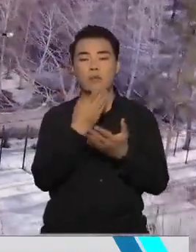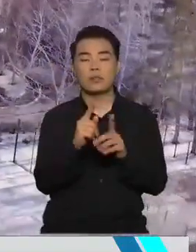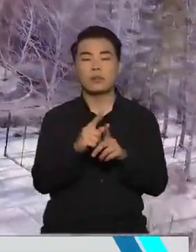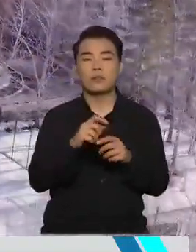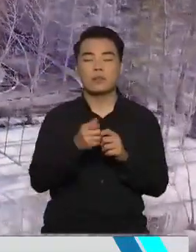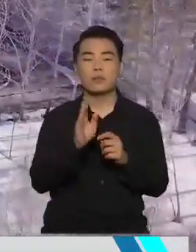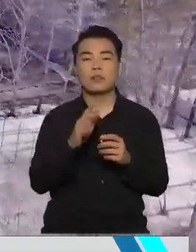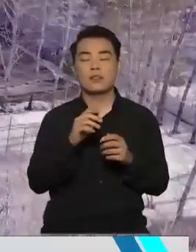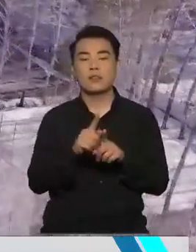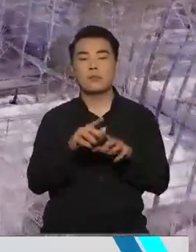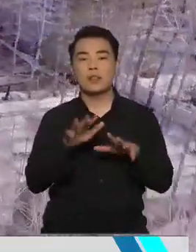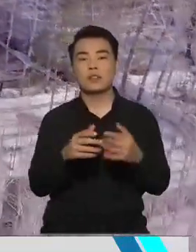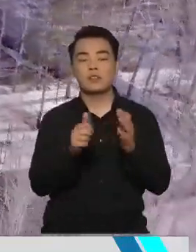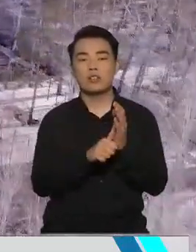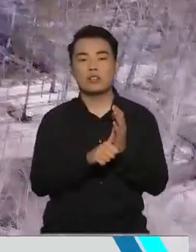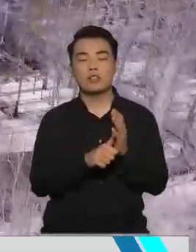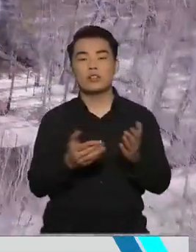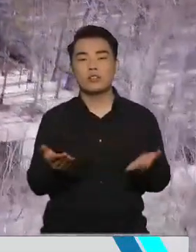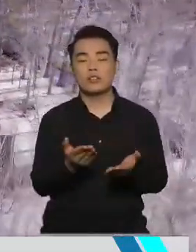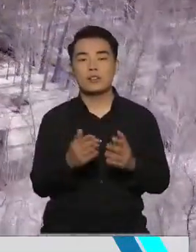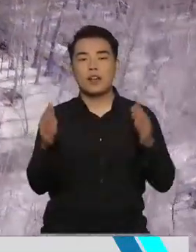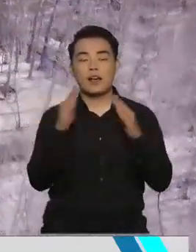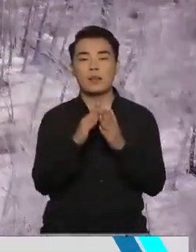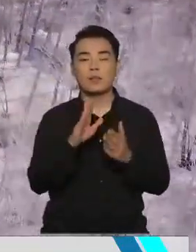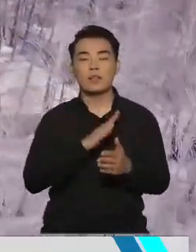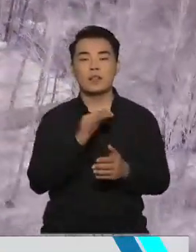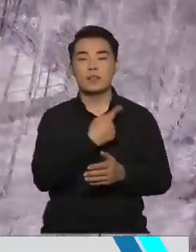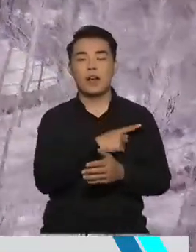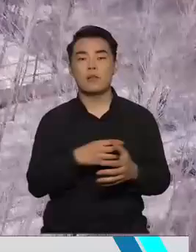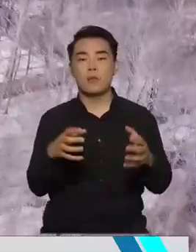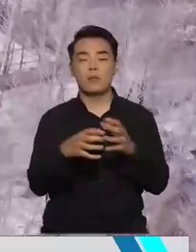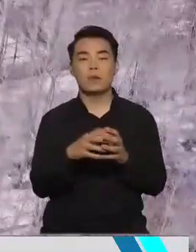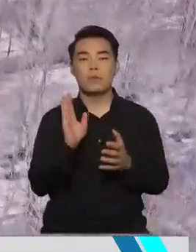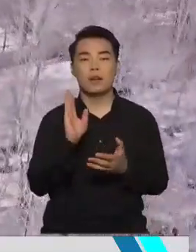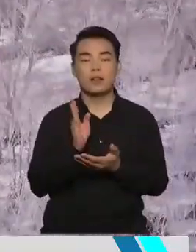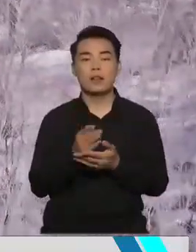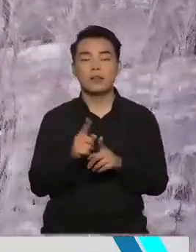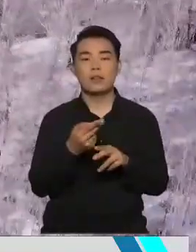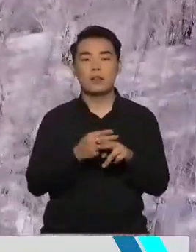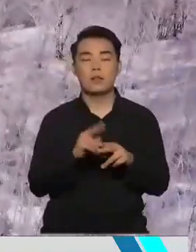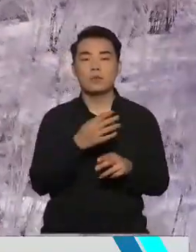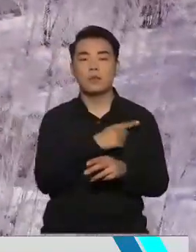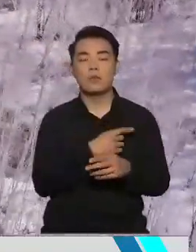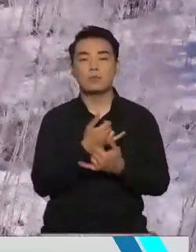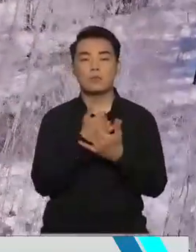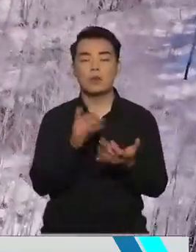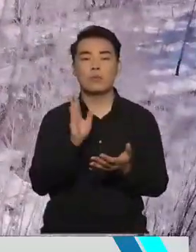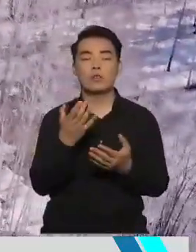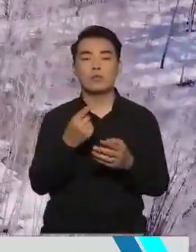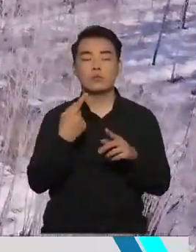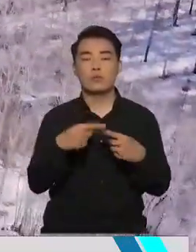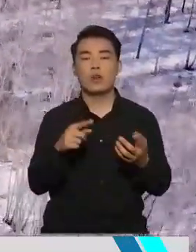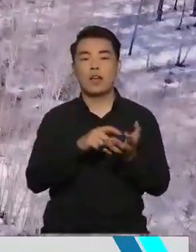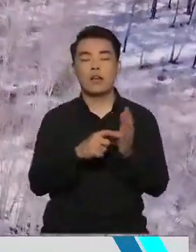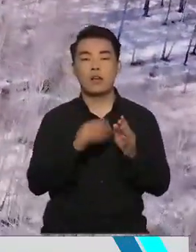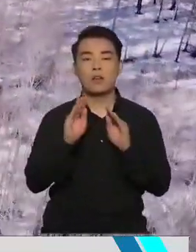На территории расположены 6 жилых зданий и санитарный корпус. Здесь будут оказывать медуслуги, а остальные помещения